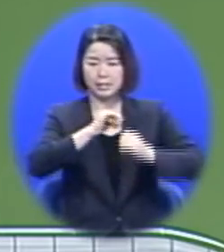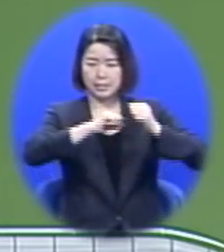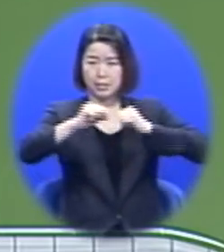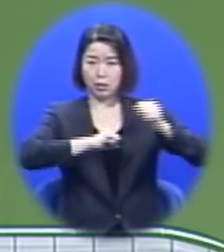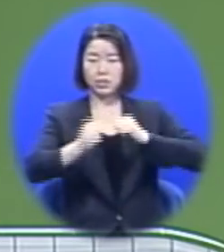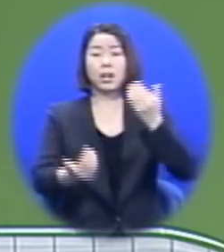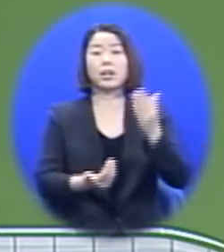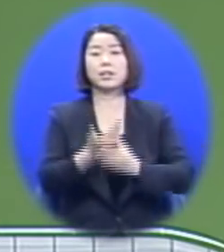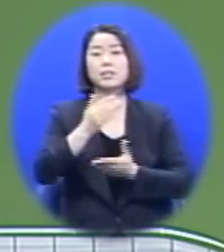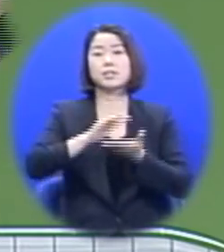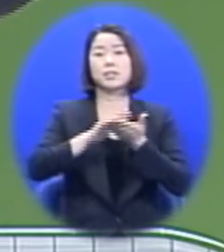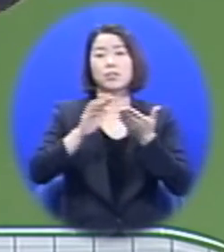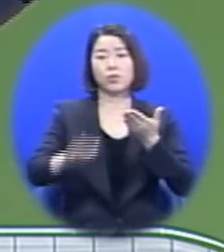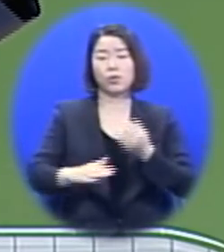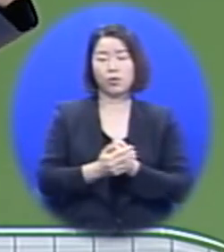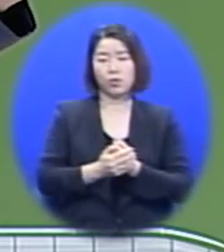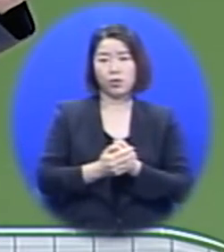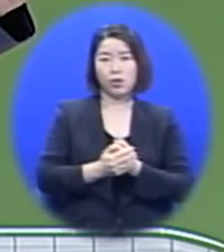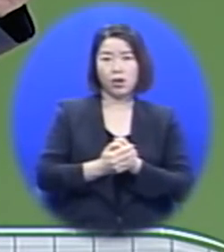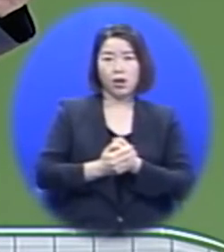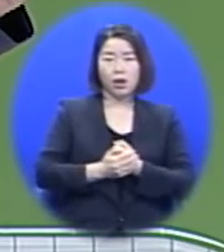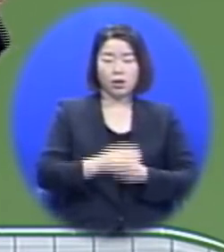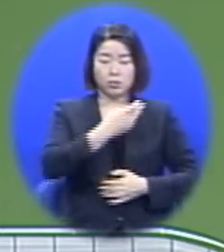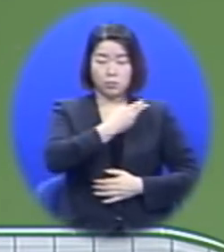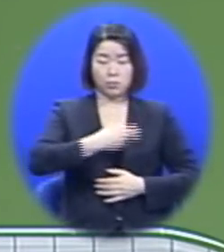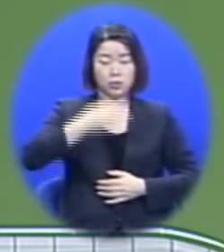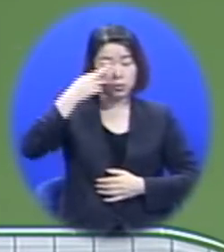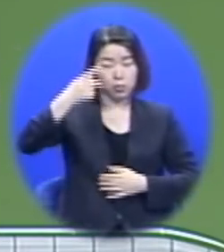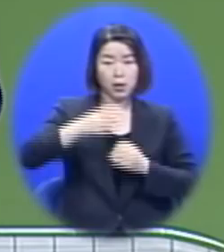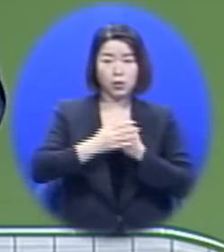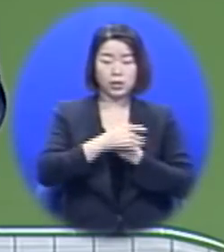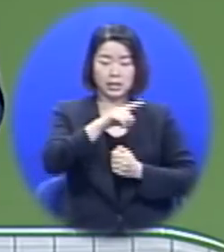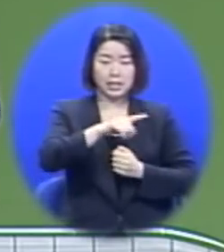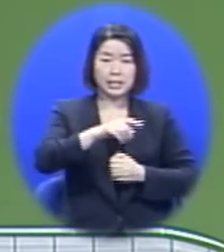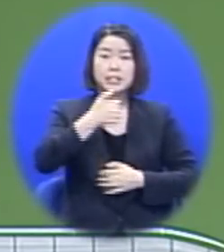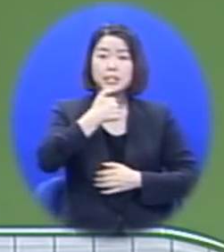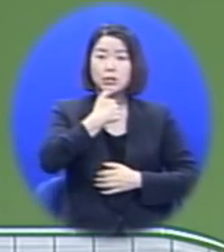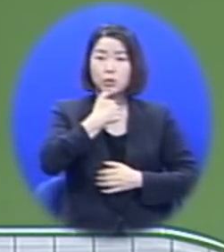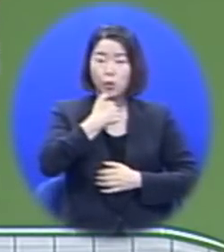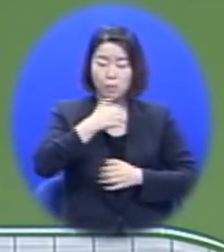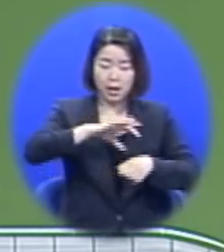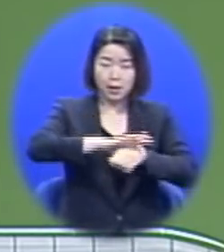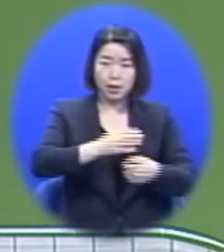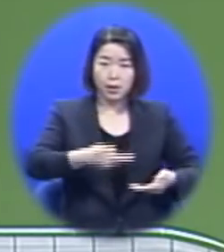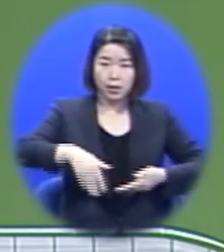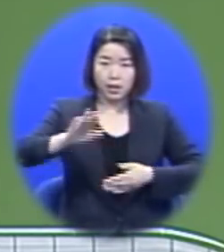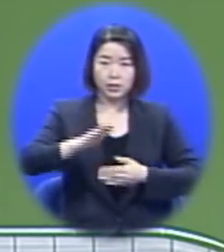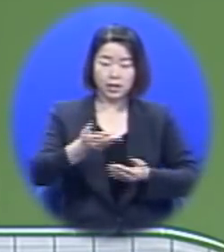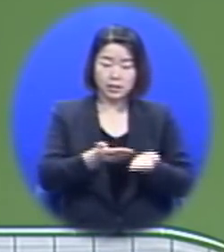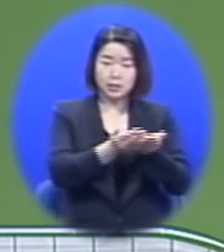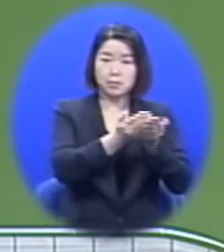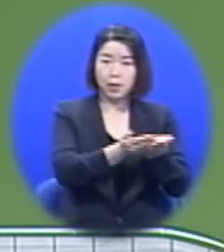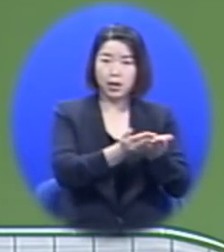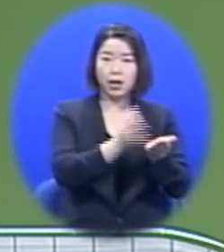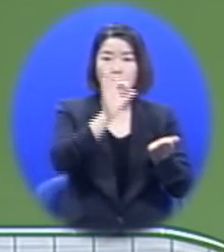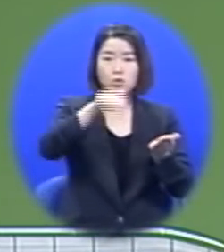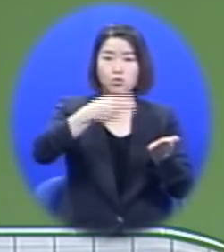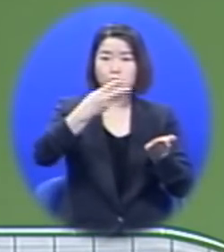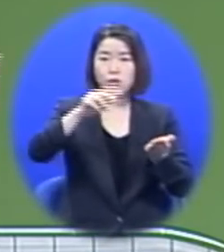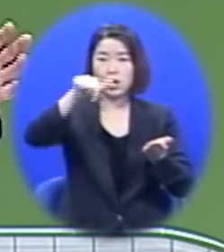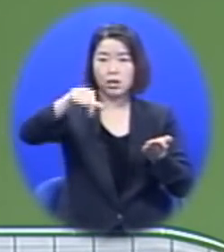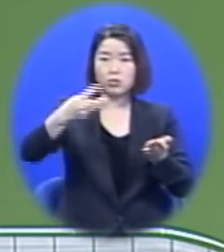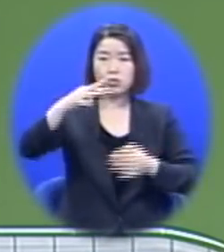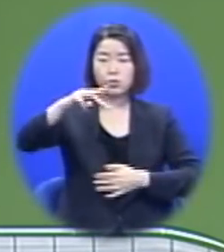바울이 로마로 압송될 때 그가 탔던 배가 유라굴로 광풍을 만났습니다.